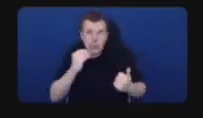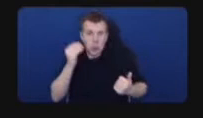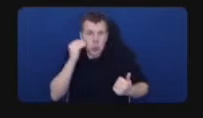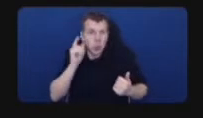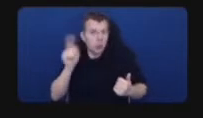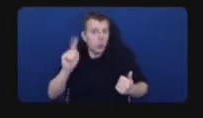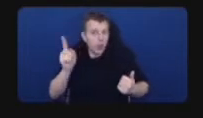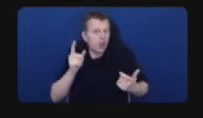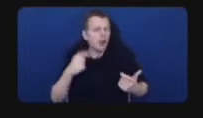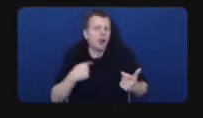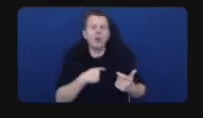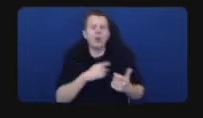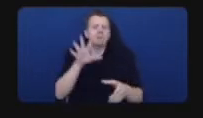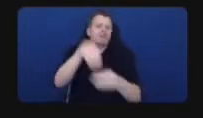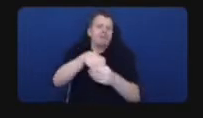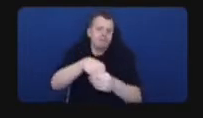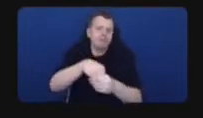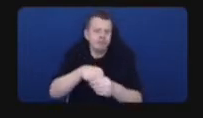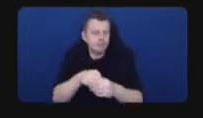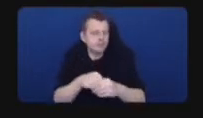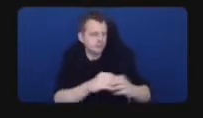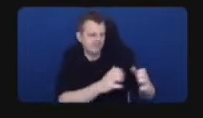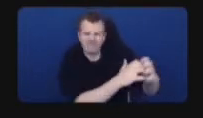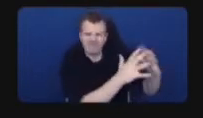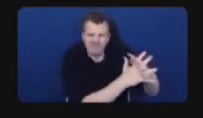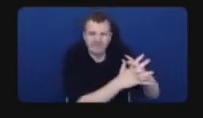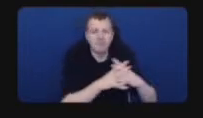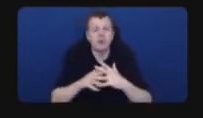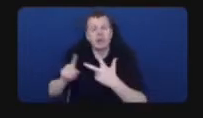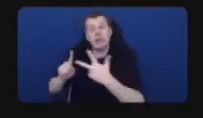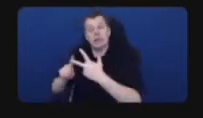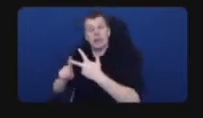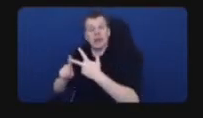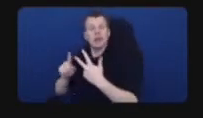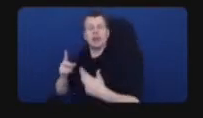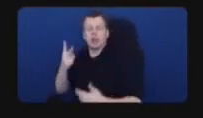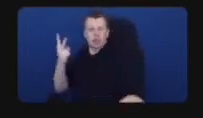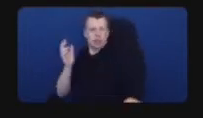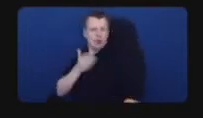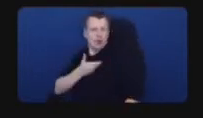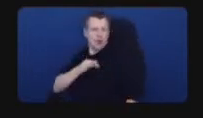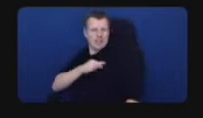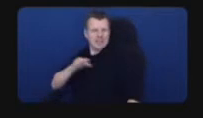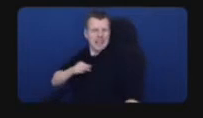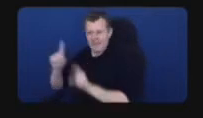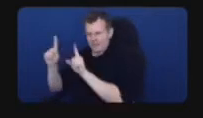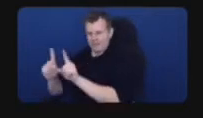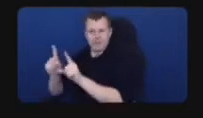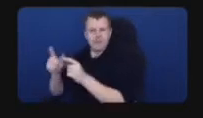在这场意外当中。那右边的一个图